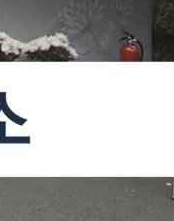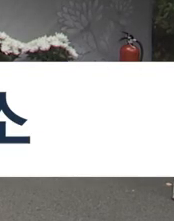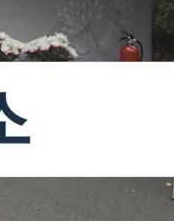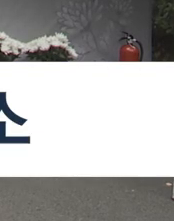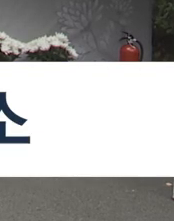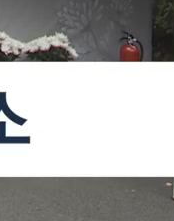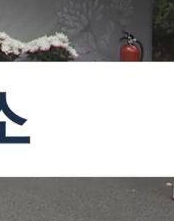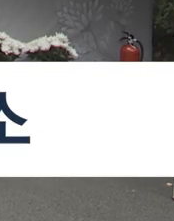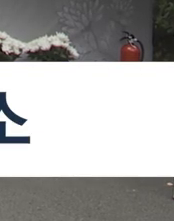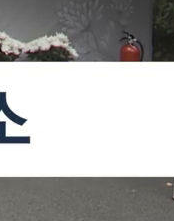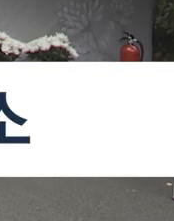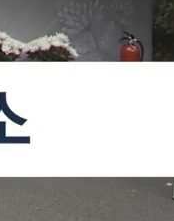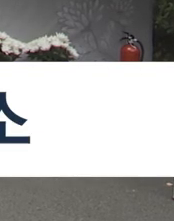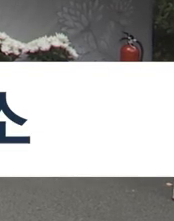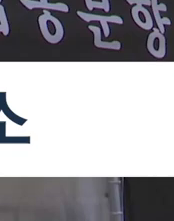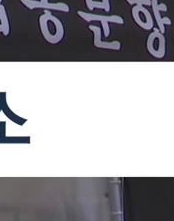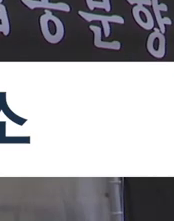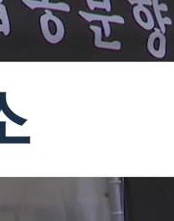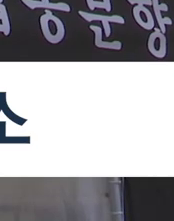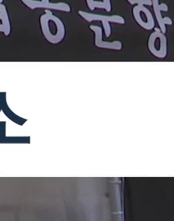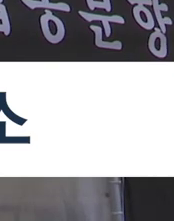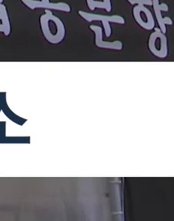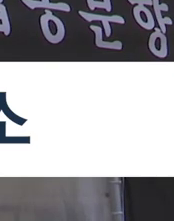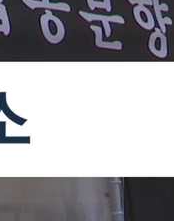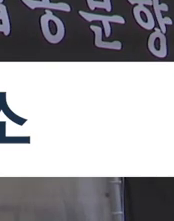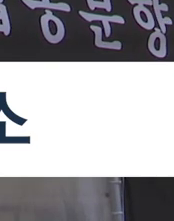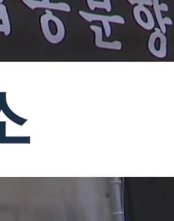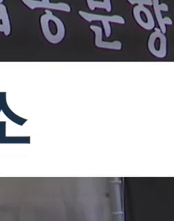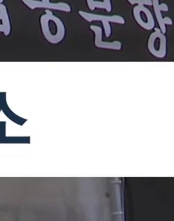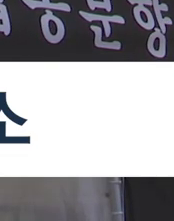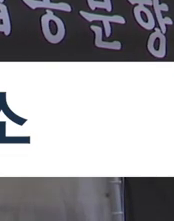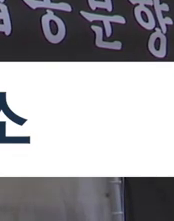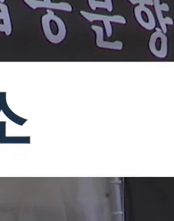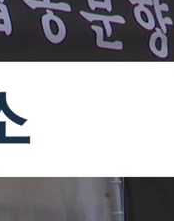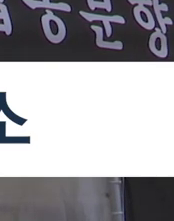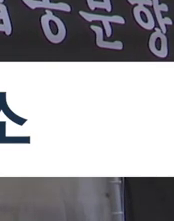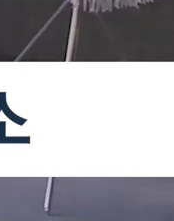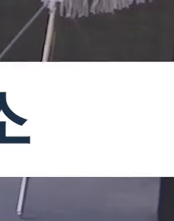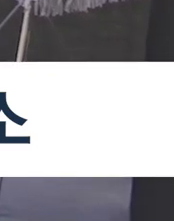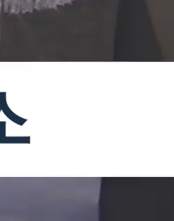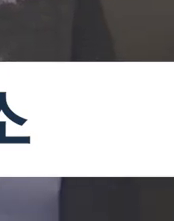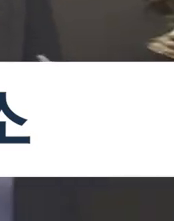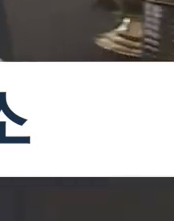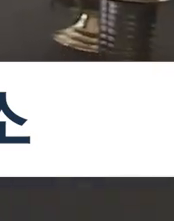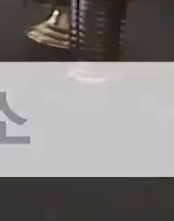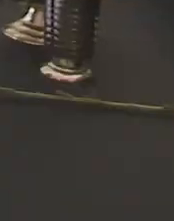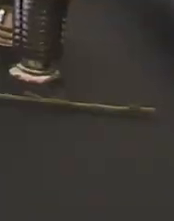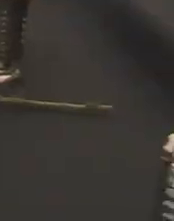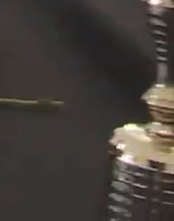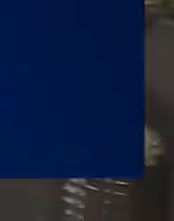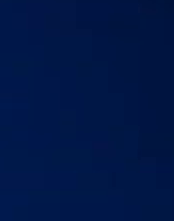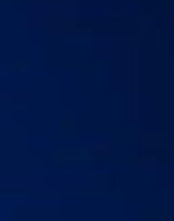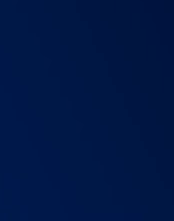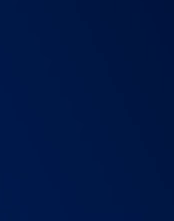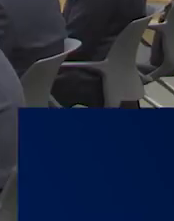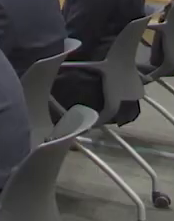강서구가 지난 29일 발생한 이태원 사고와 관련해 구청 앞마당에 합동 분향소를 마련해 운영했습니다.